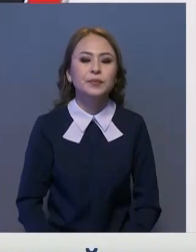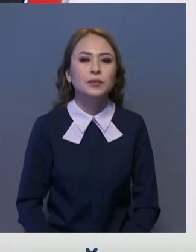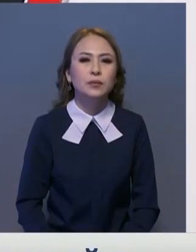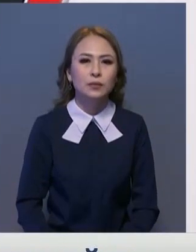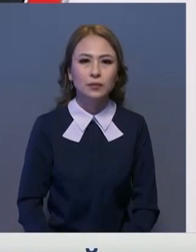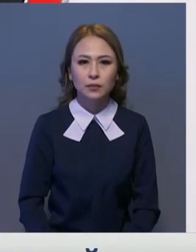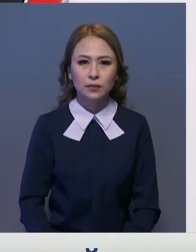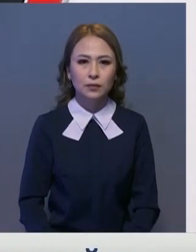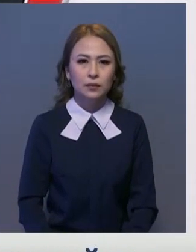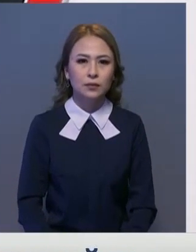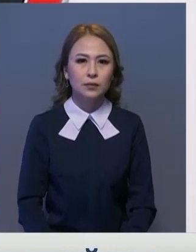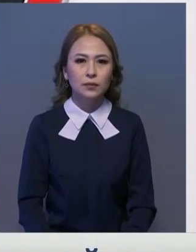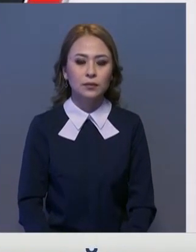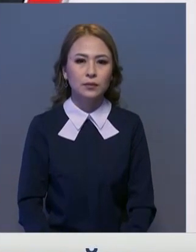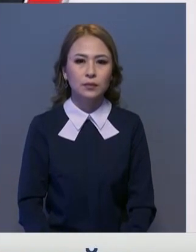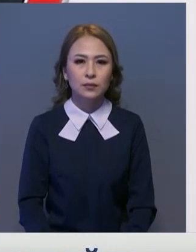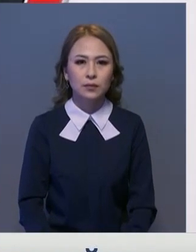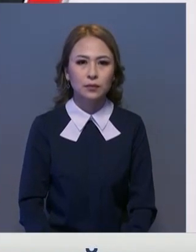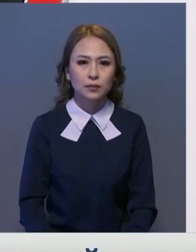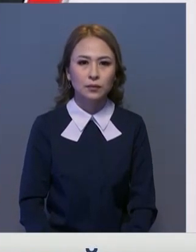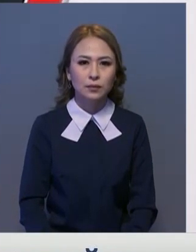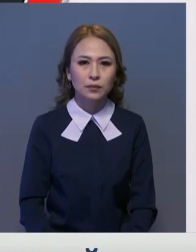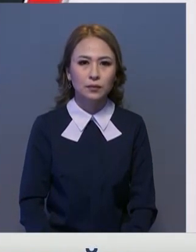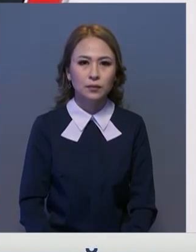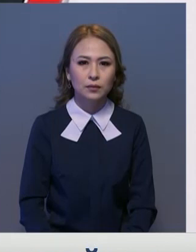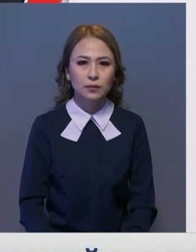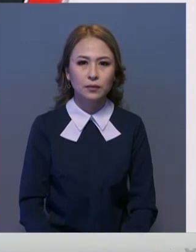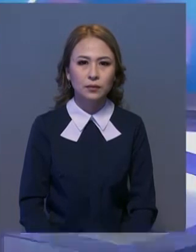Омар, Шолпан Найманбаева, Хабар 24, Германия.